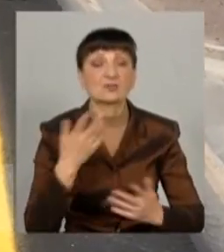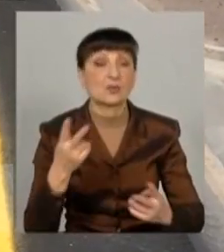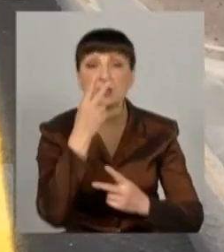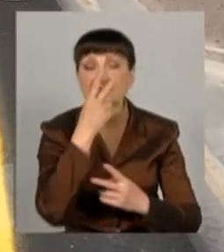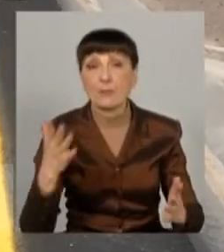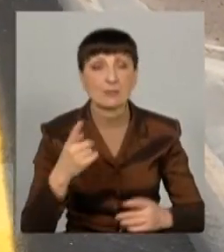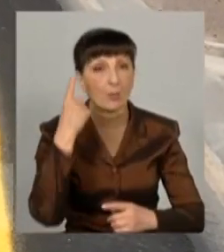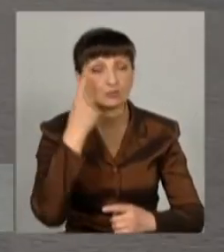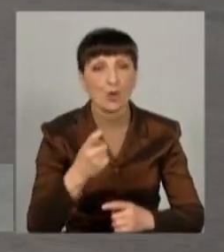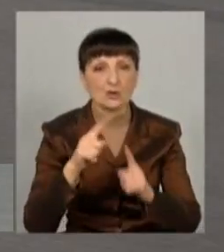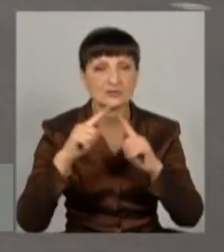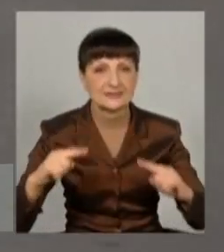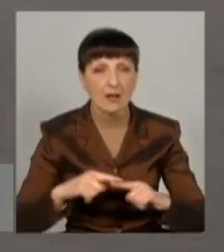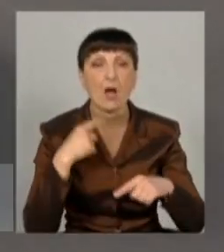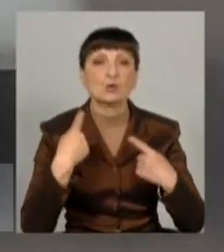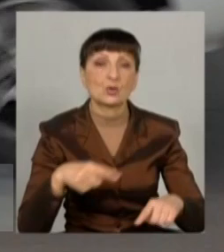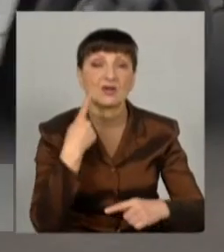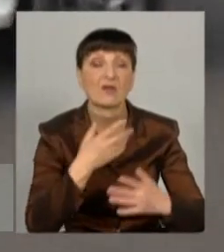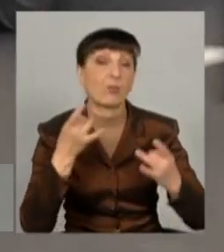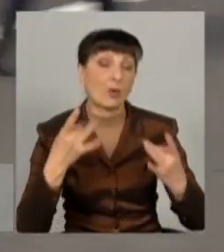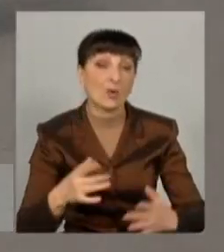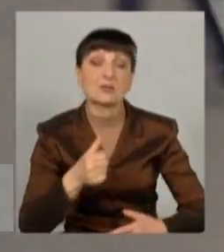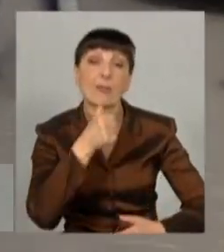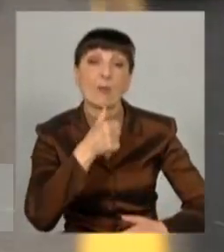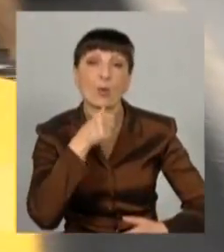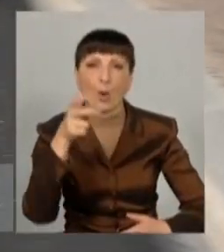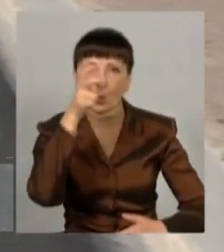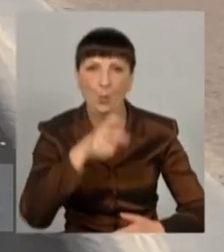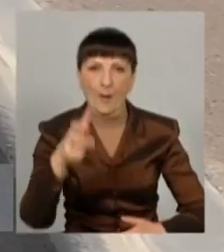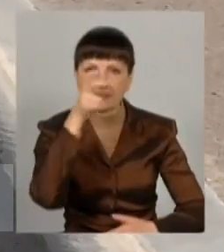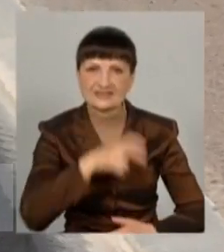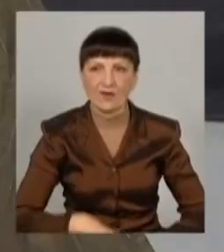заметили предупреждающих знаков, другие просто решили проехать из любопытства.